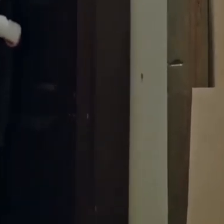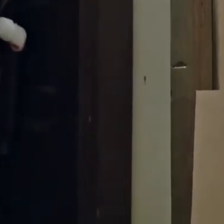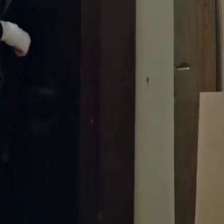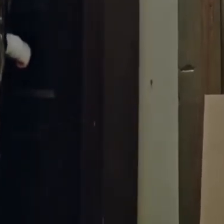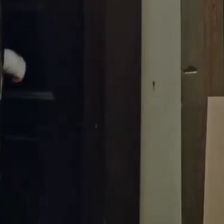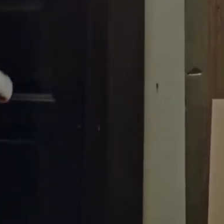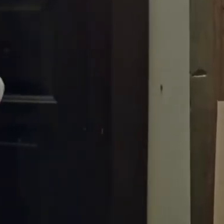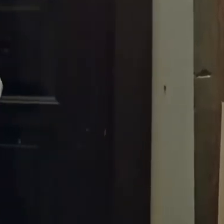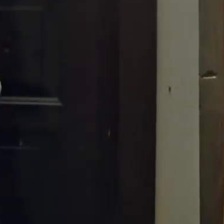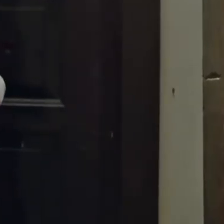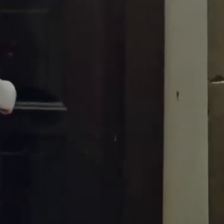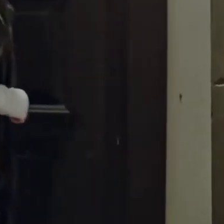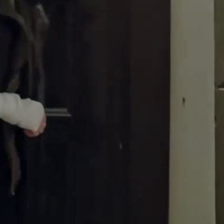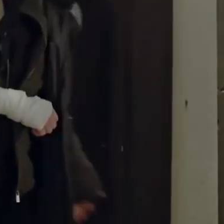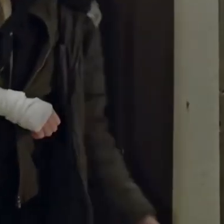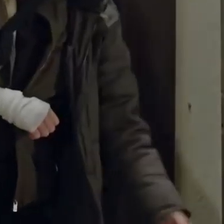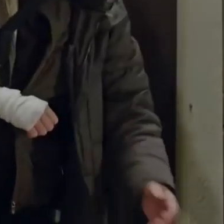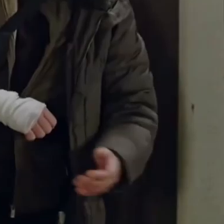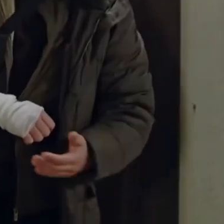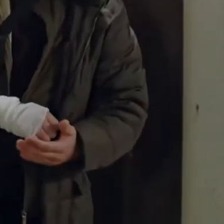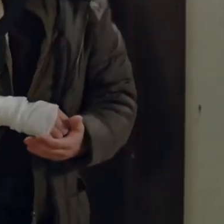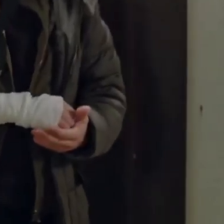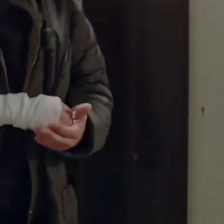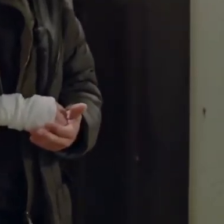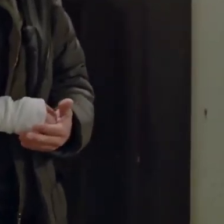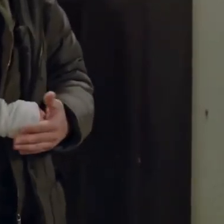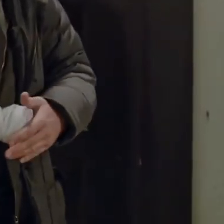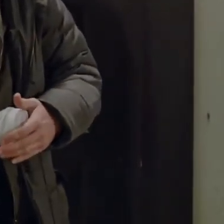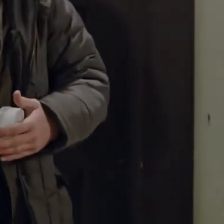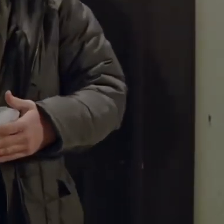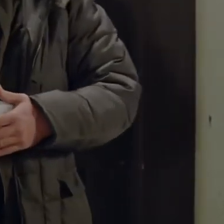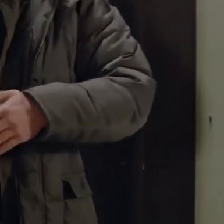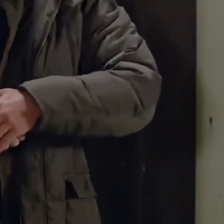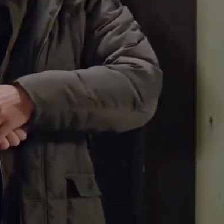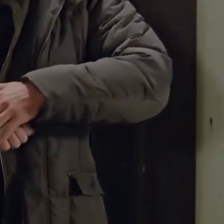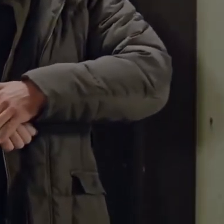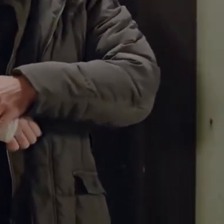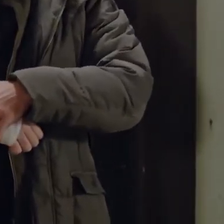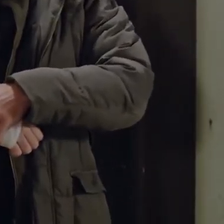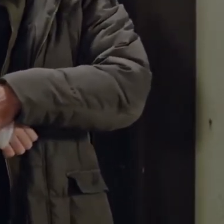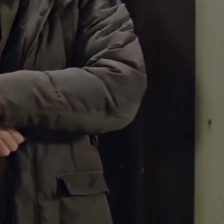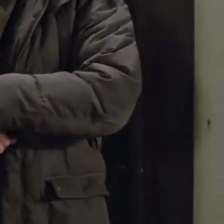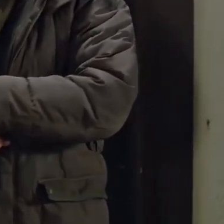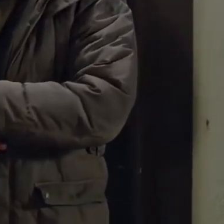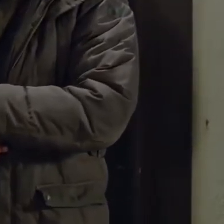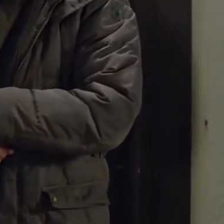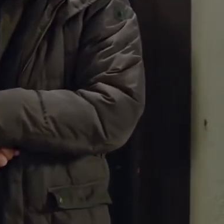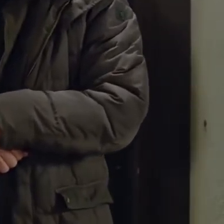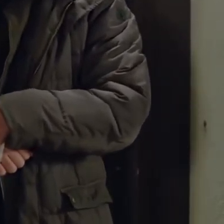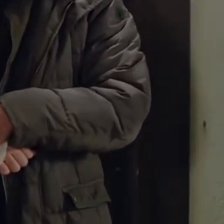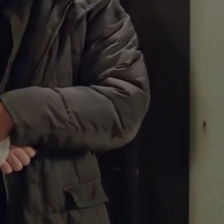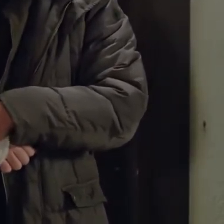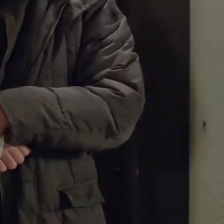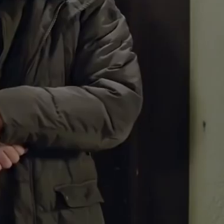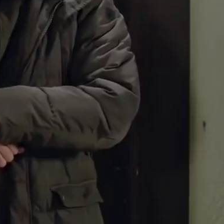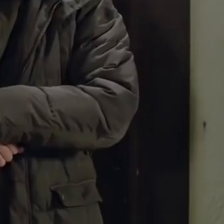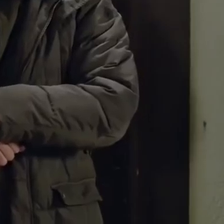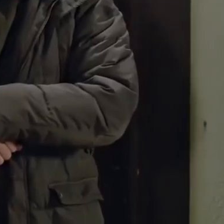Alev önden çıktı, üşümüş. Kolunu ve ellerini ovuşturdu. İkisinin de tavırları çekingen, birbirlerine kaçamak bakışlar